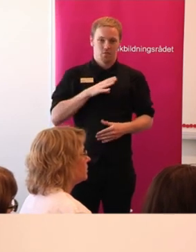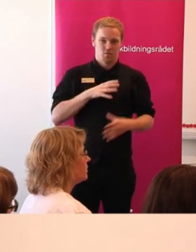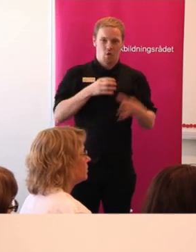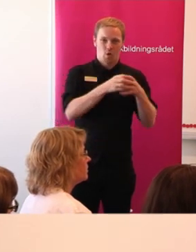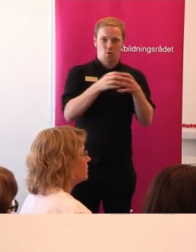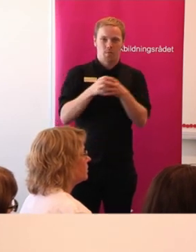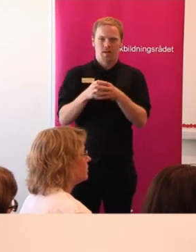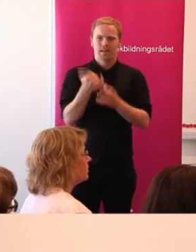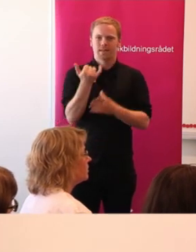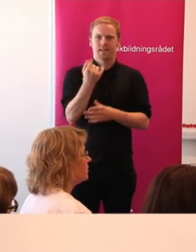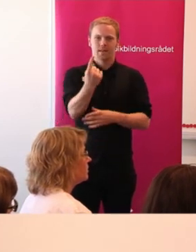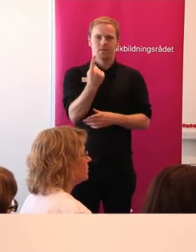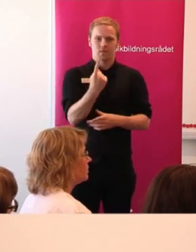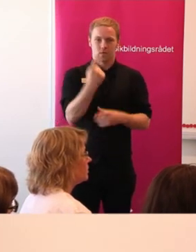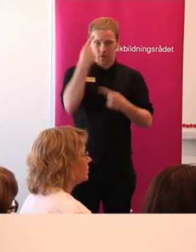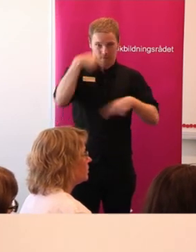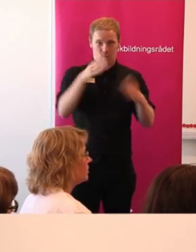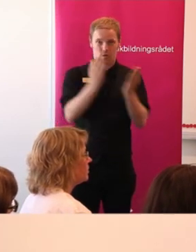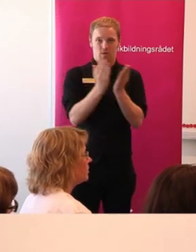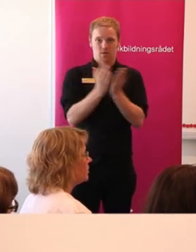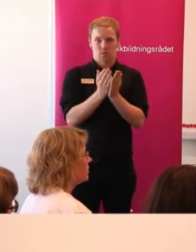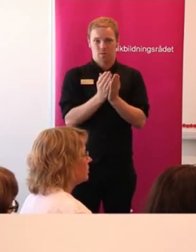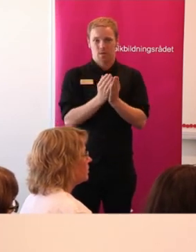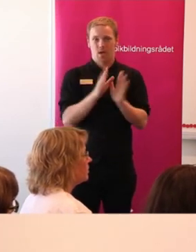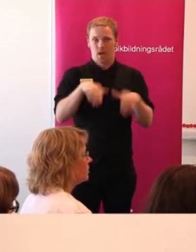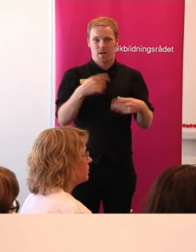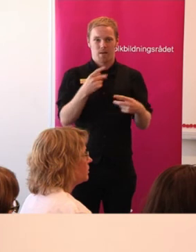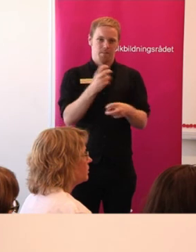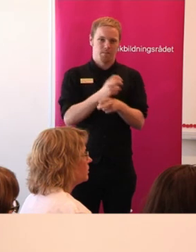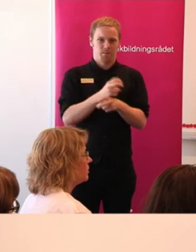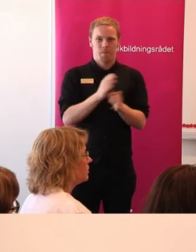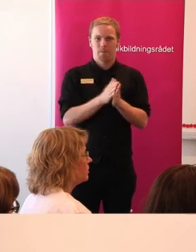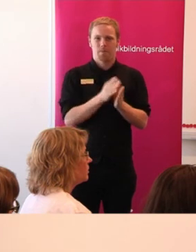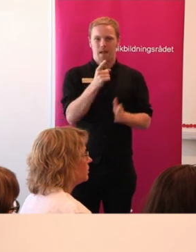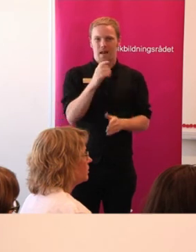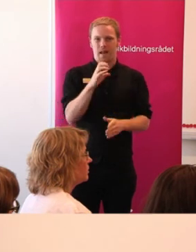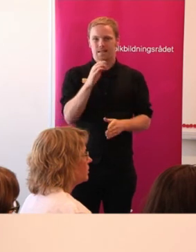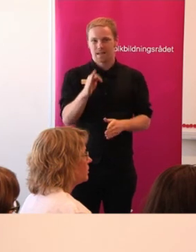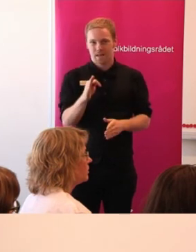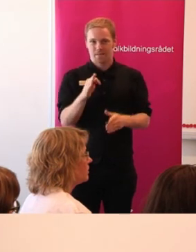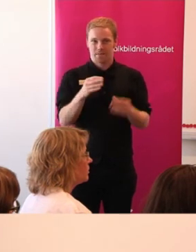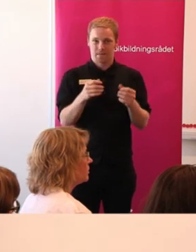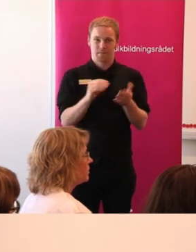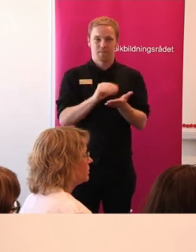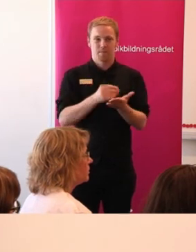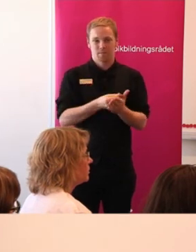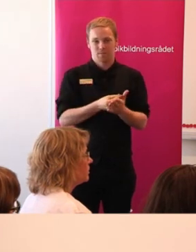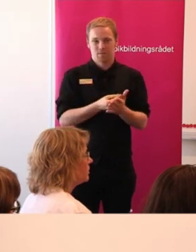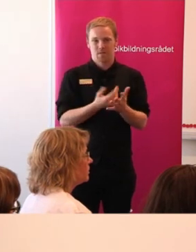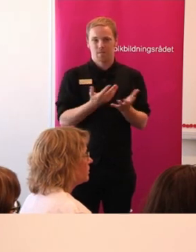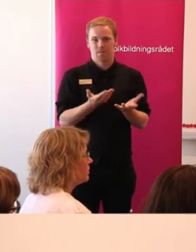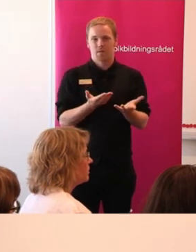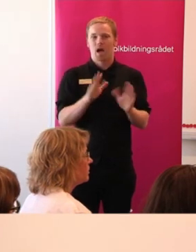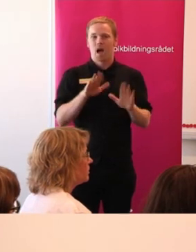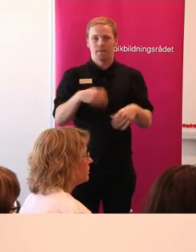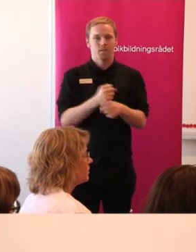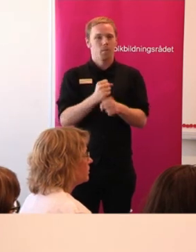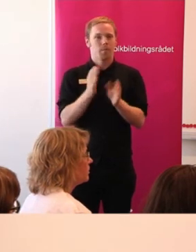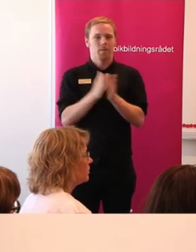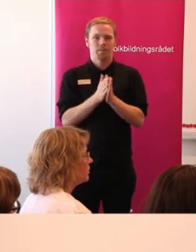folkhögskolor har provat med ESF-medel att jobba med deltagare som är sjukskrivna.